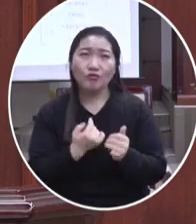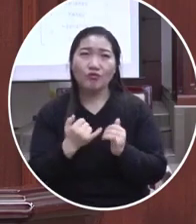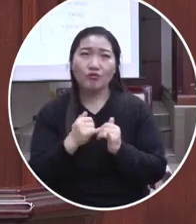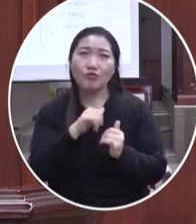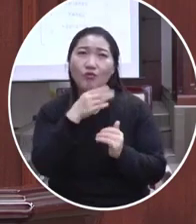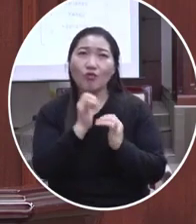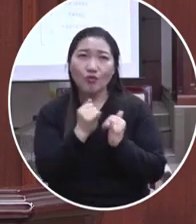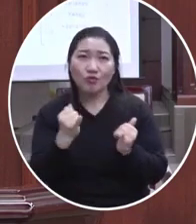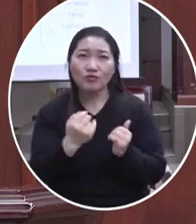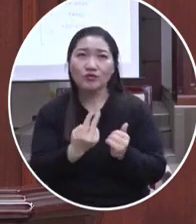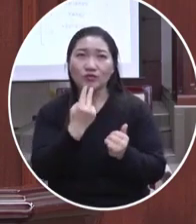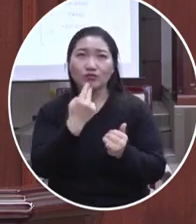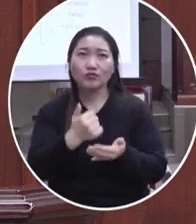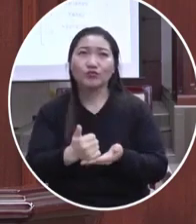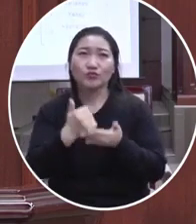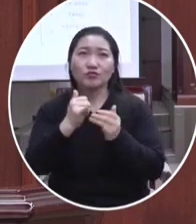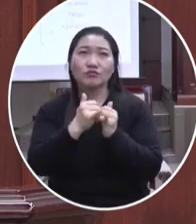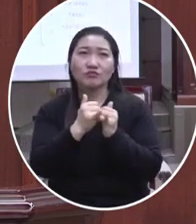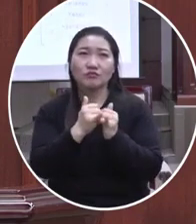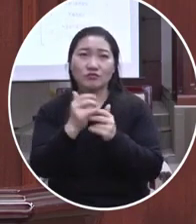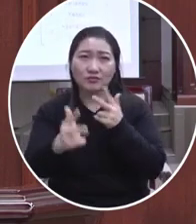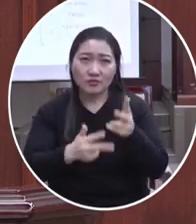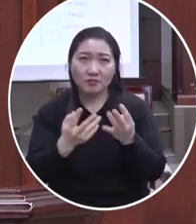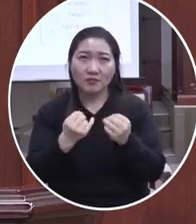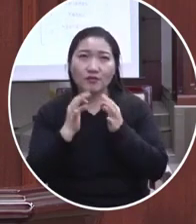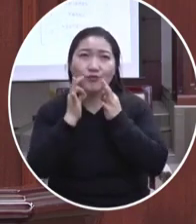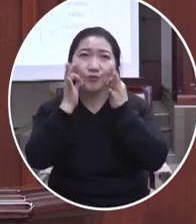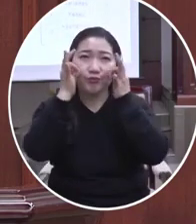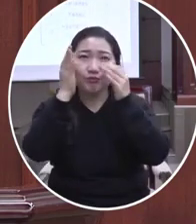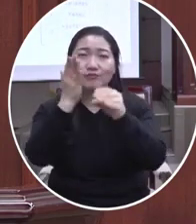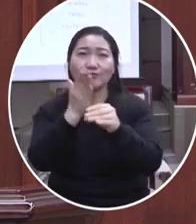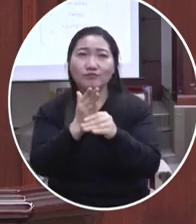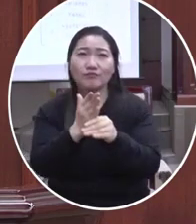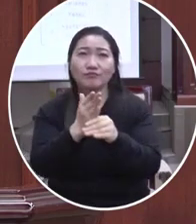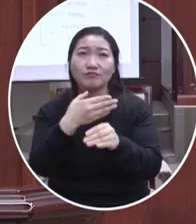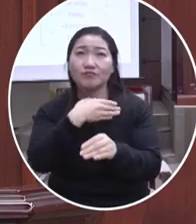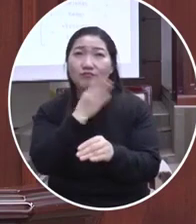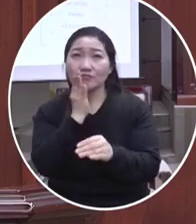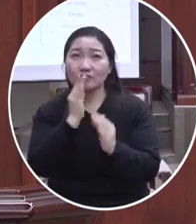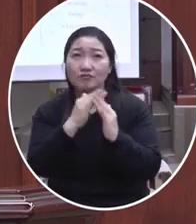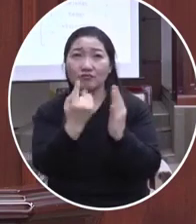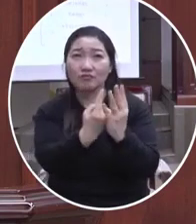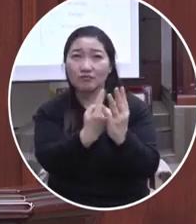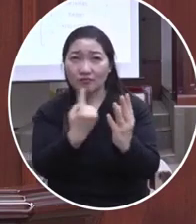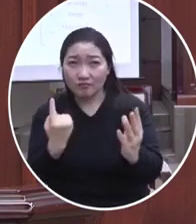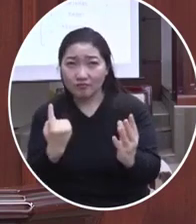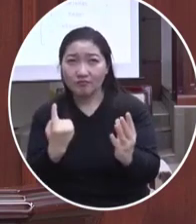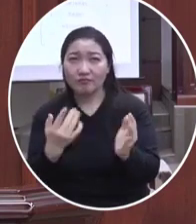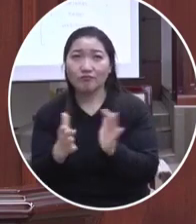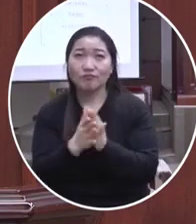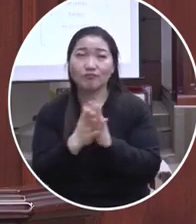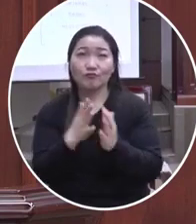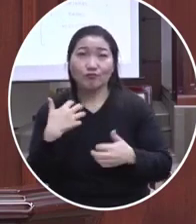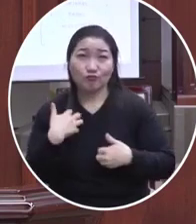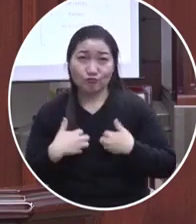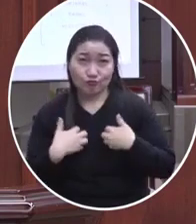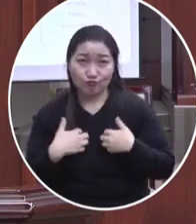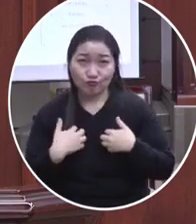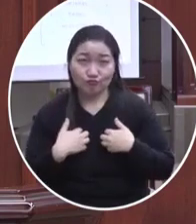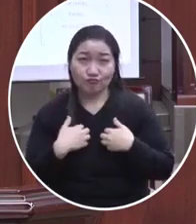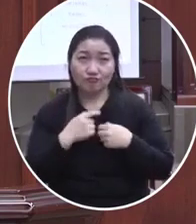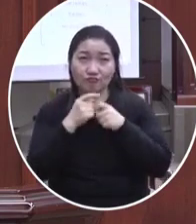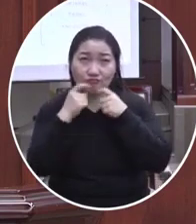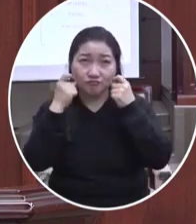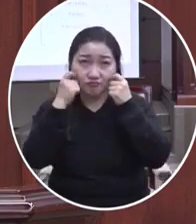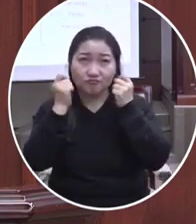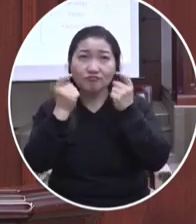노인 돌봄과 생명 존중 사업에 많은 노력을 기울이고 있습니다. 어르신들이 집 밖으로 나와 박수치고